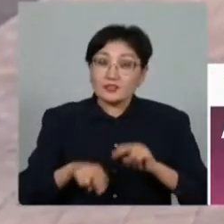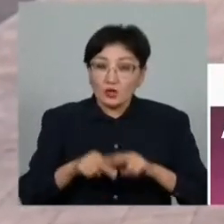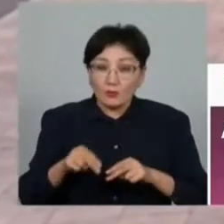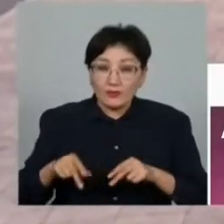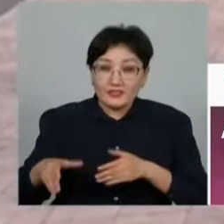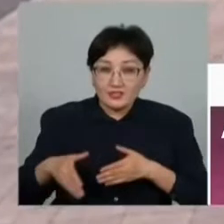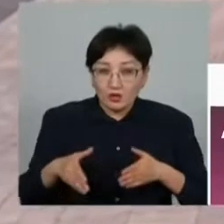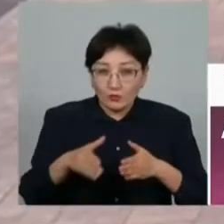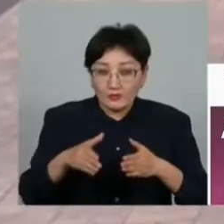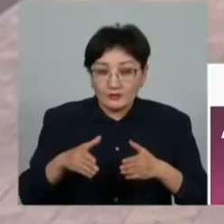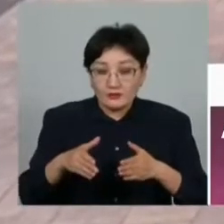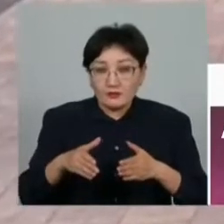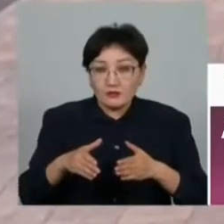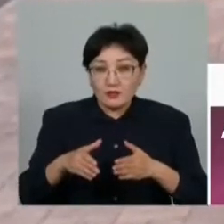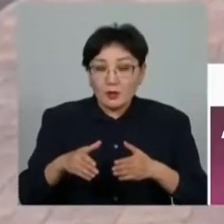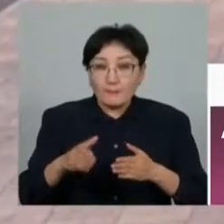тротуарда, паркте салынып жатыр.